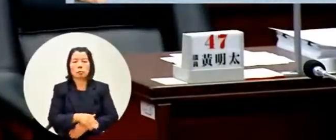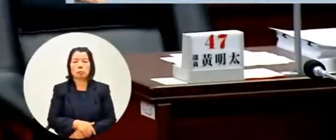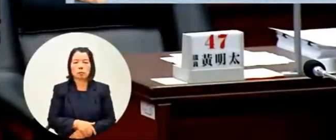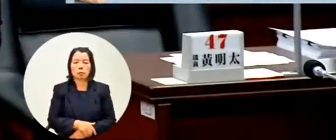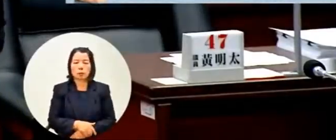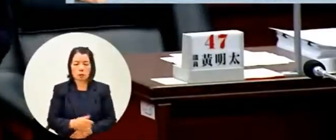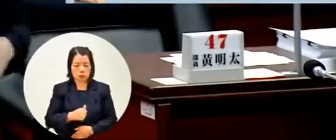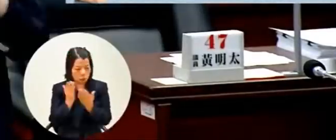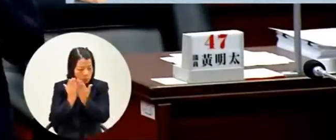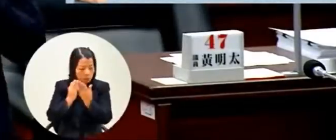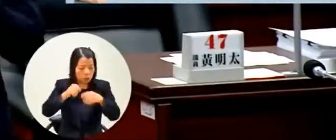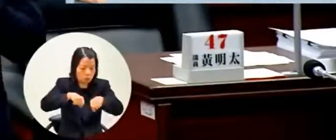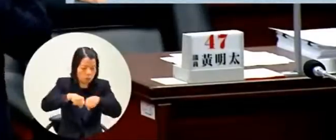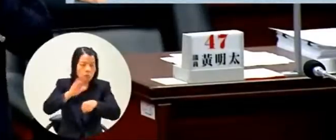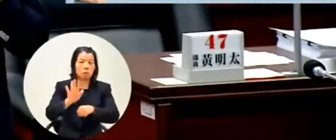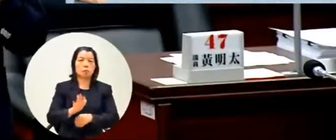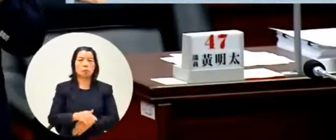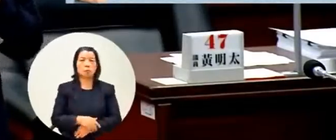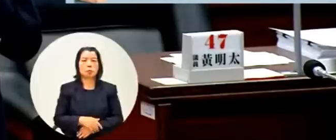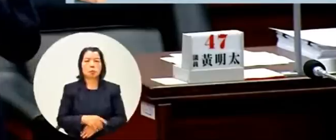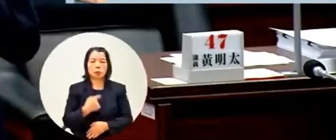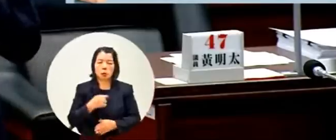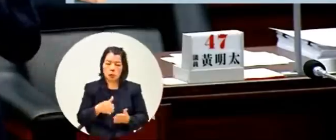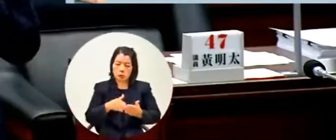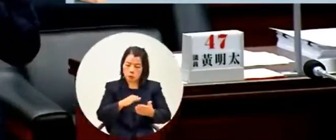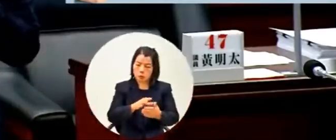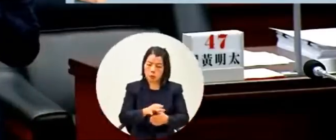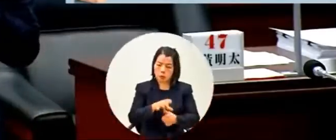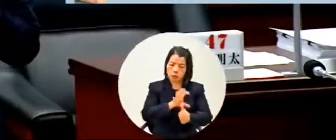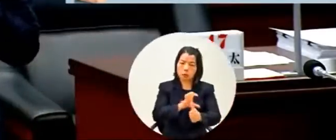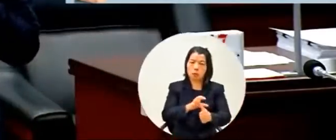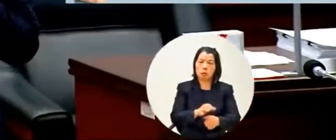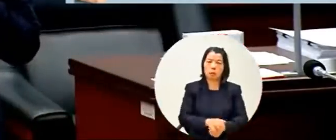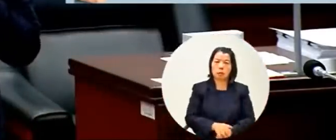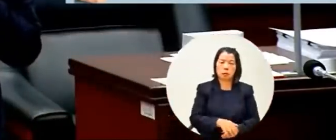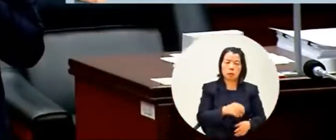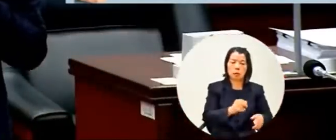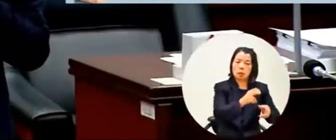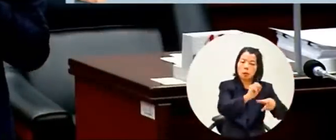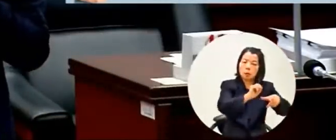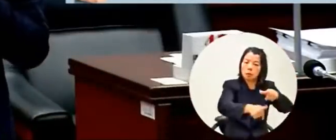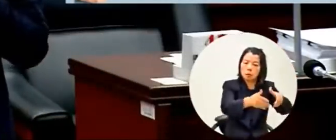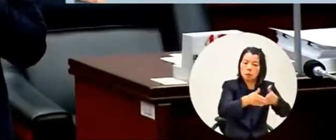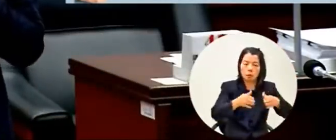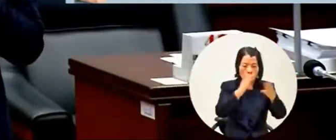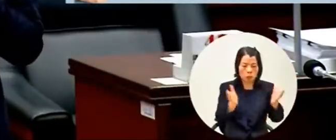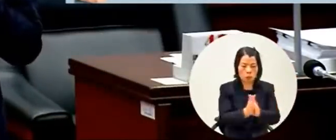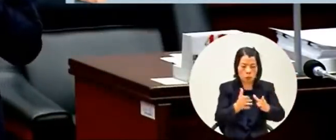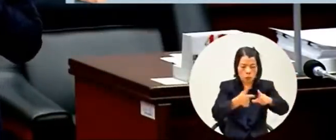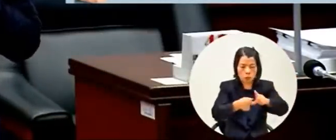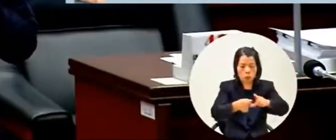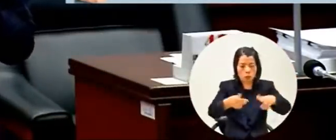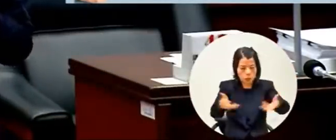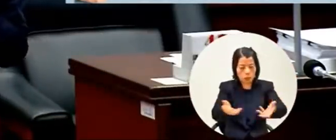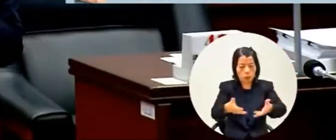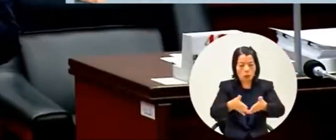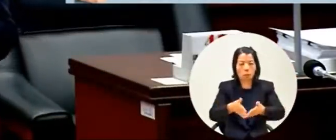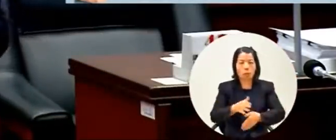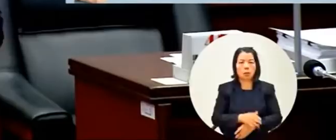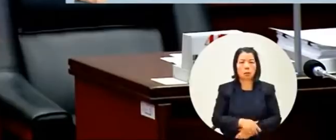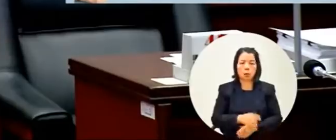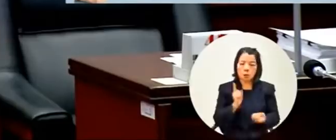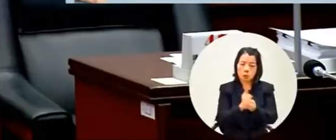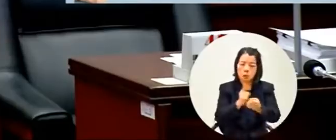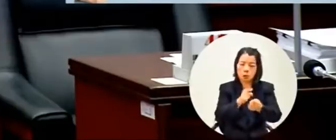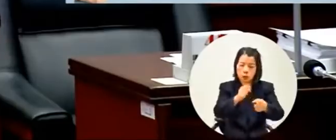心里另外有数。我们要求厂商要全区开发，杨市长，厂商